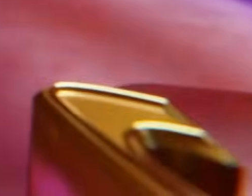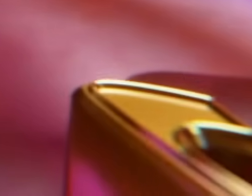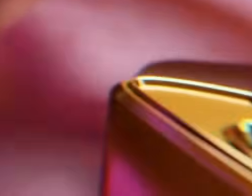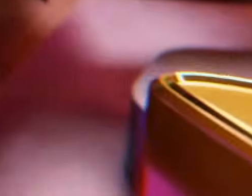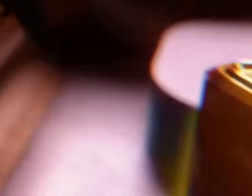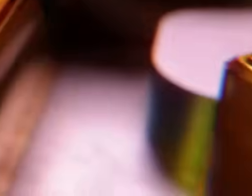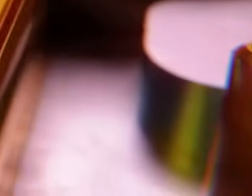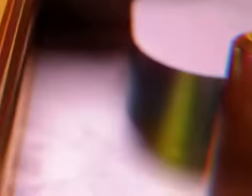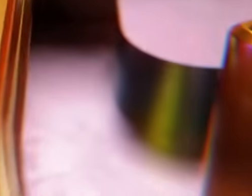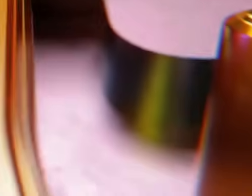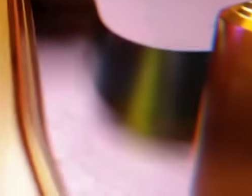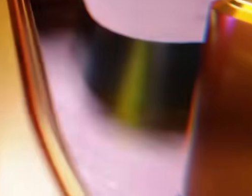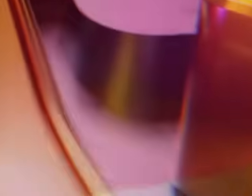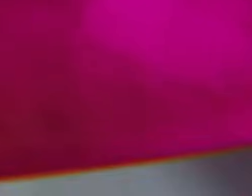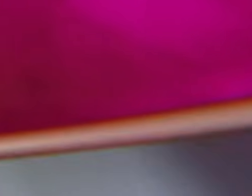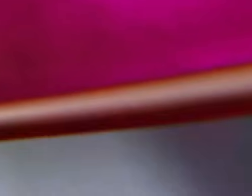رَبَّ